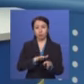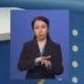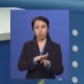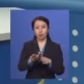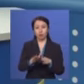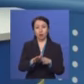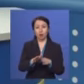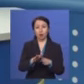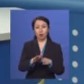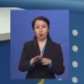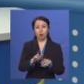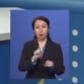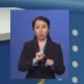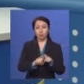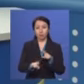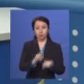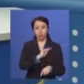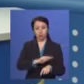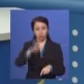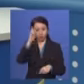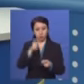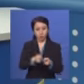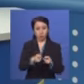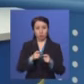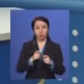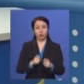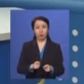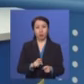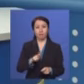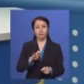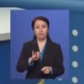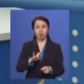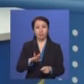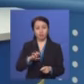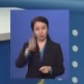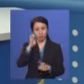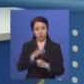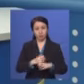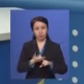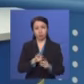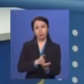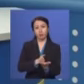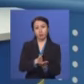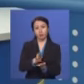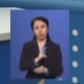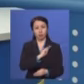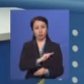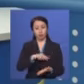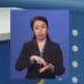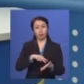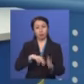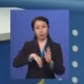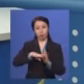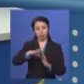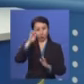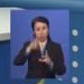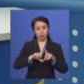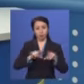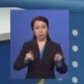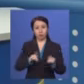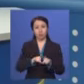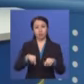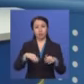реализации, рекоординировать работу государственных органов и квазигосударственного сектора в этом направлении. Работа по оценке эффективности